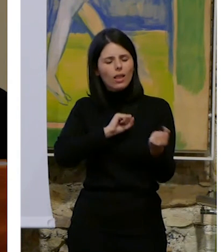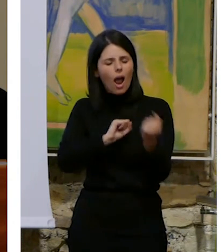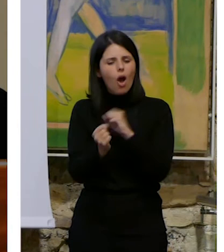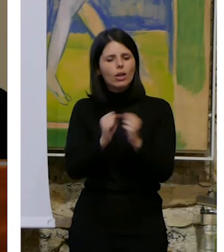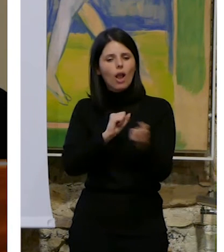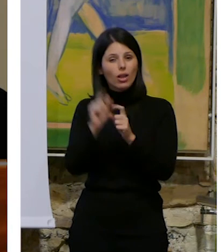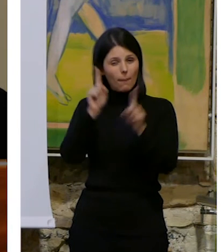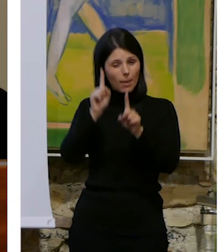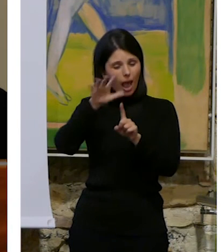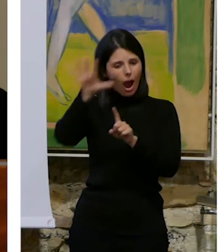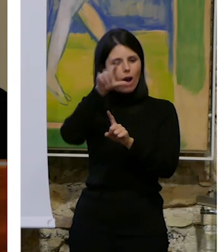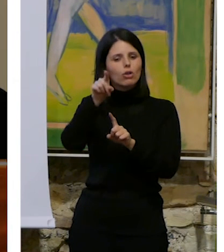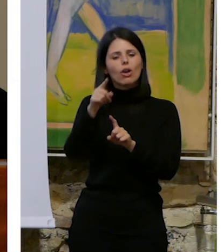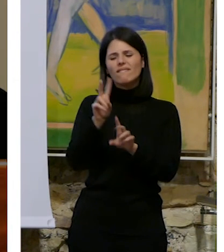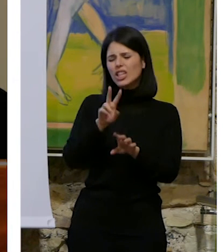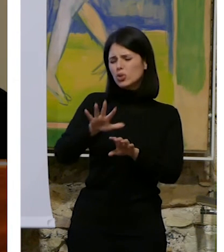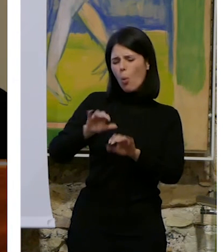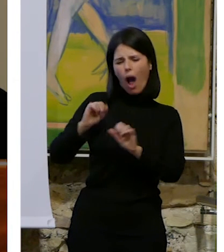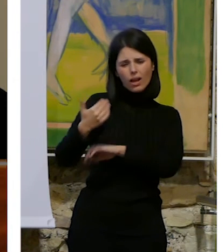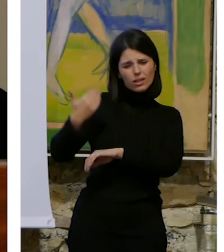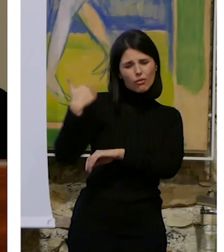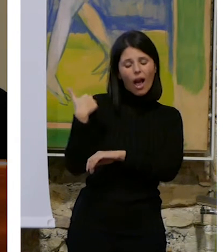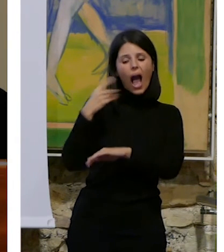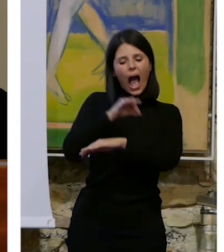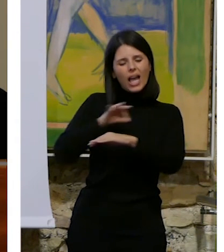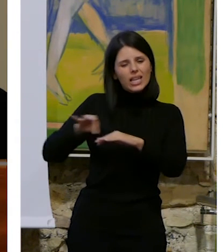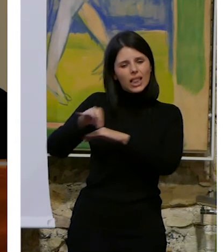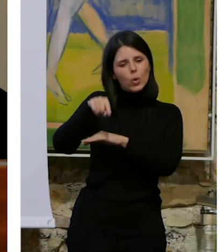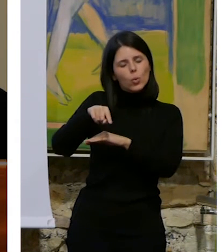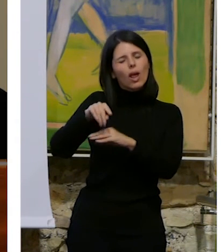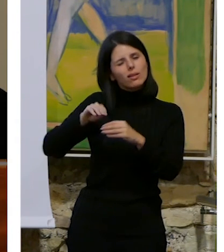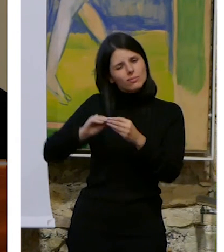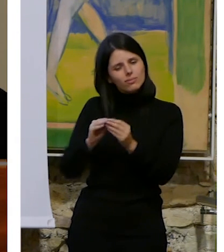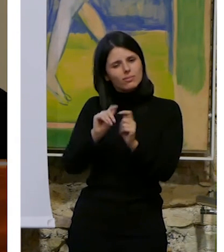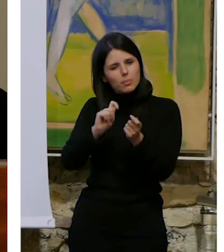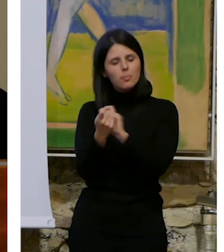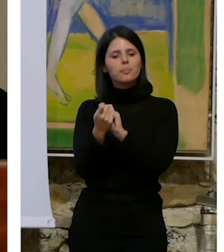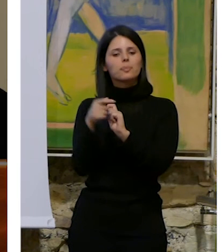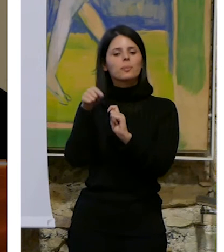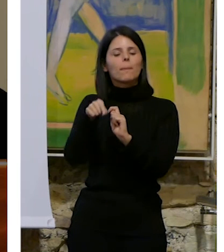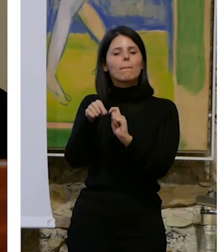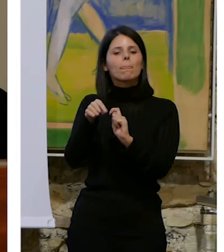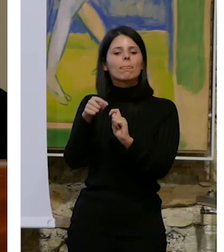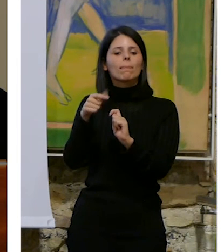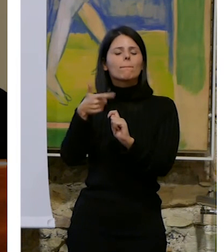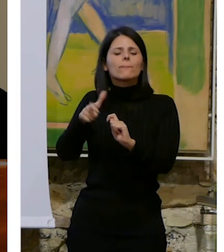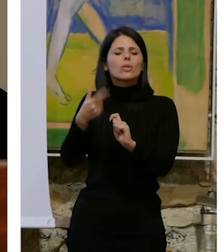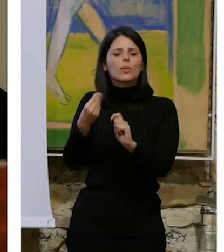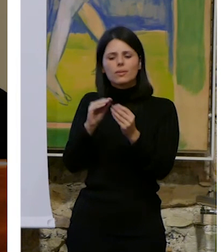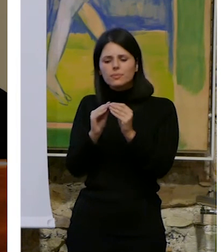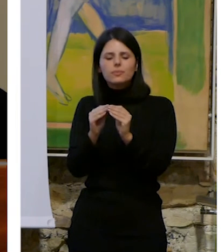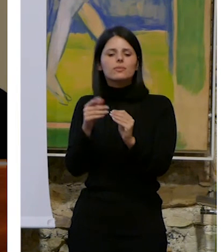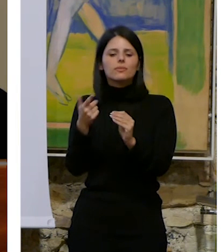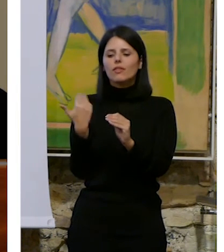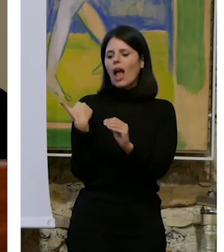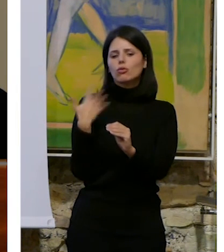milanesi 25 anni fa che era giusto rifare dell'architettura e dimenticando il Mascellone. E difatti